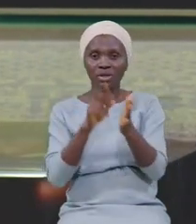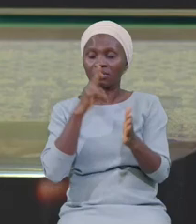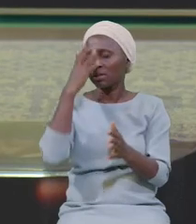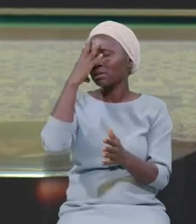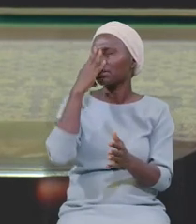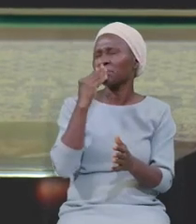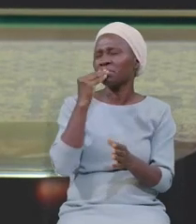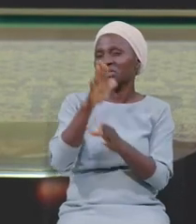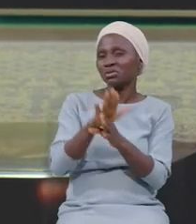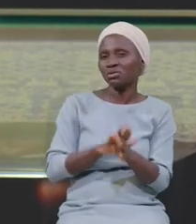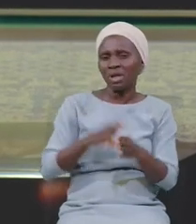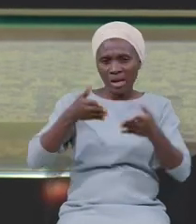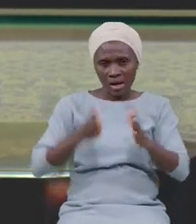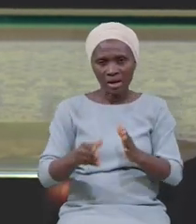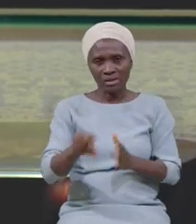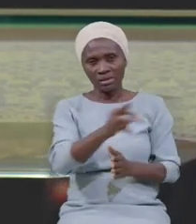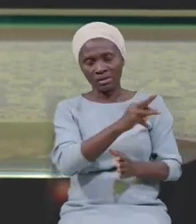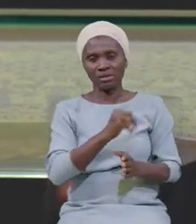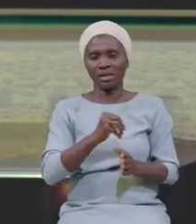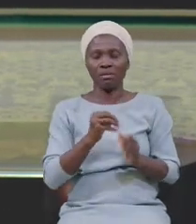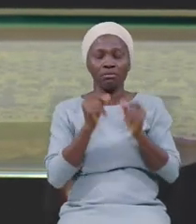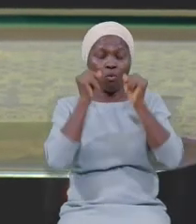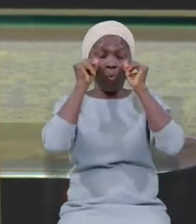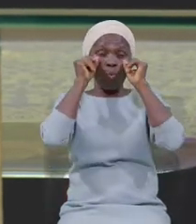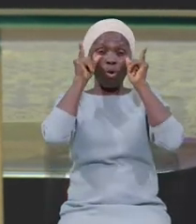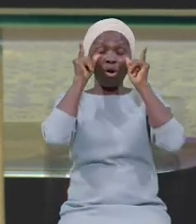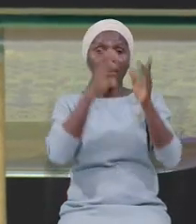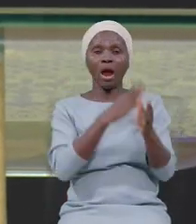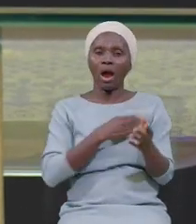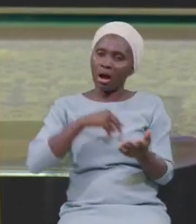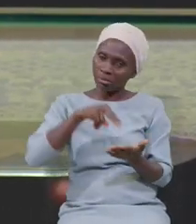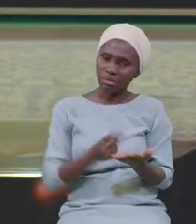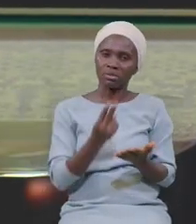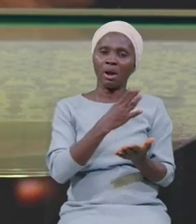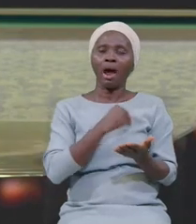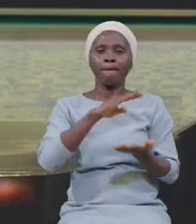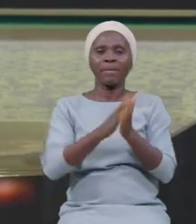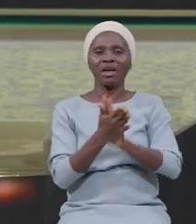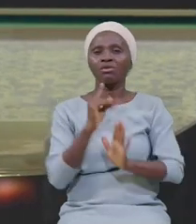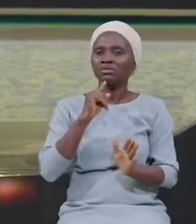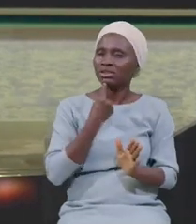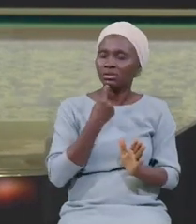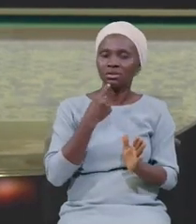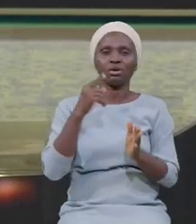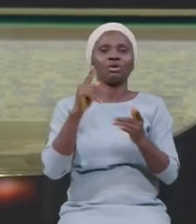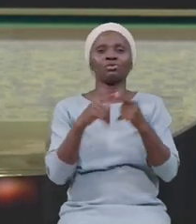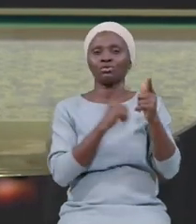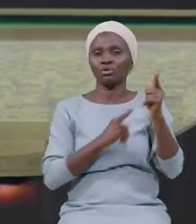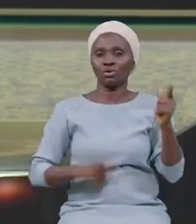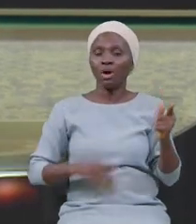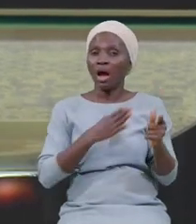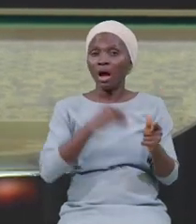lèvent, que ceux qui sont léthargiques deviennent zélés pour le Seigneur, que voici